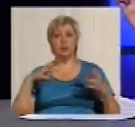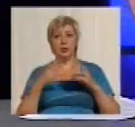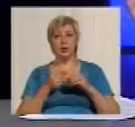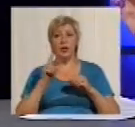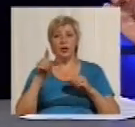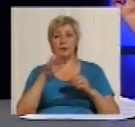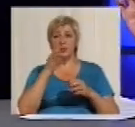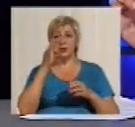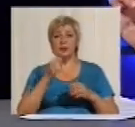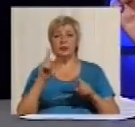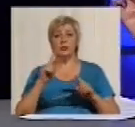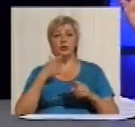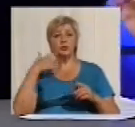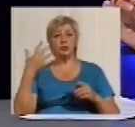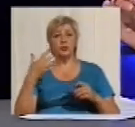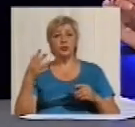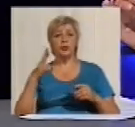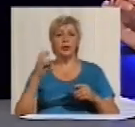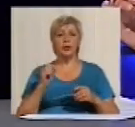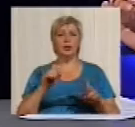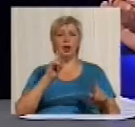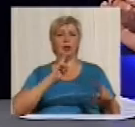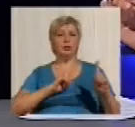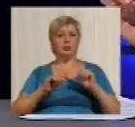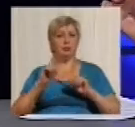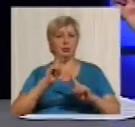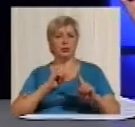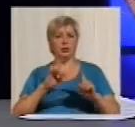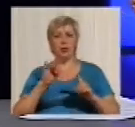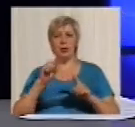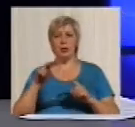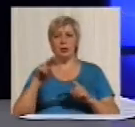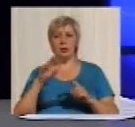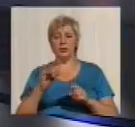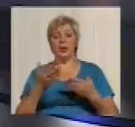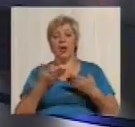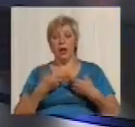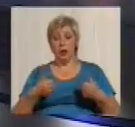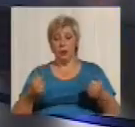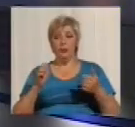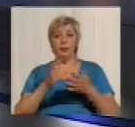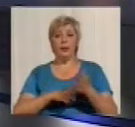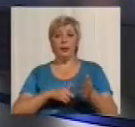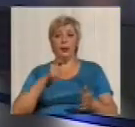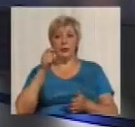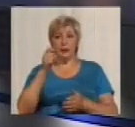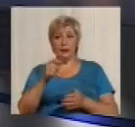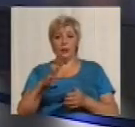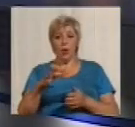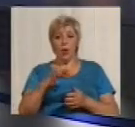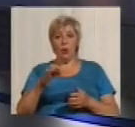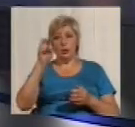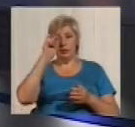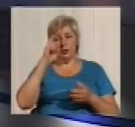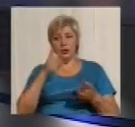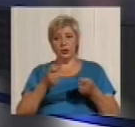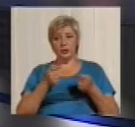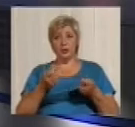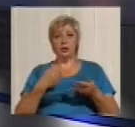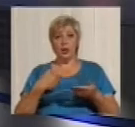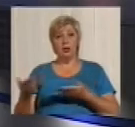виступали на координаційній раді в облдержадміністрації. Мы подавали заявление, да, в облдержадміністрацію, они нас пригласили